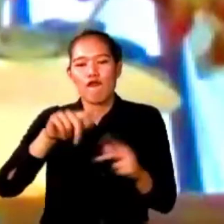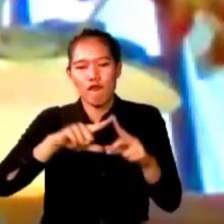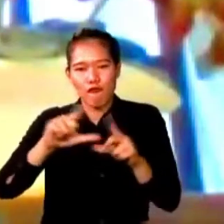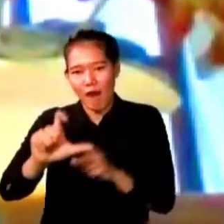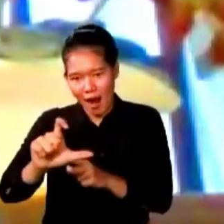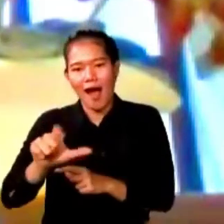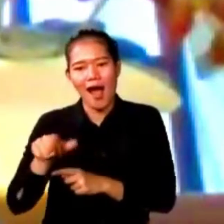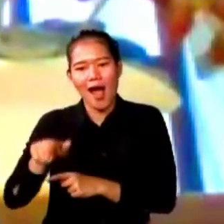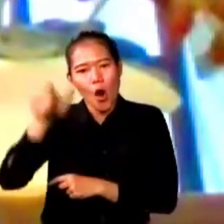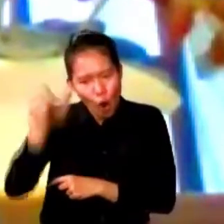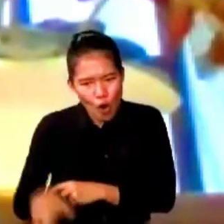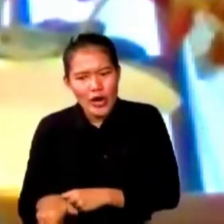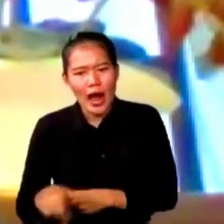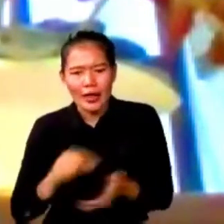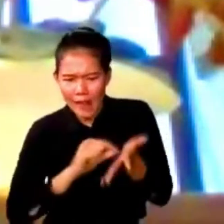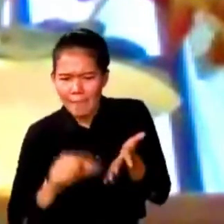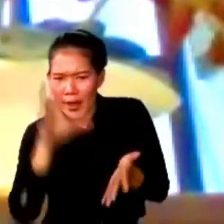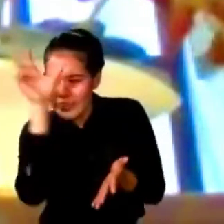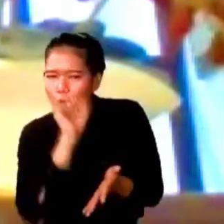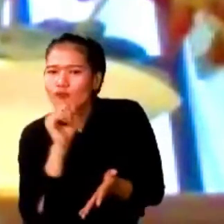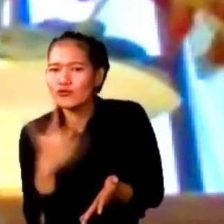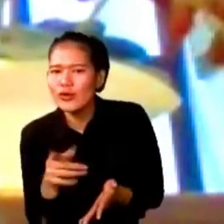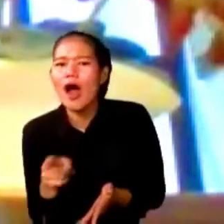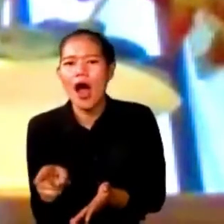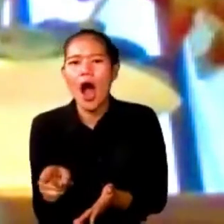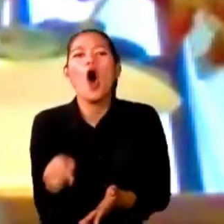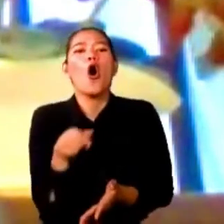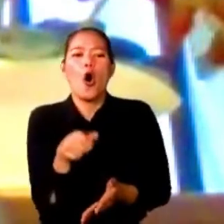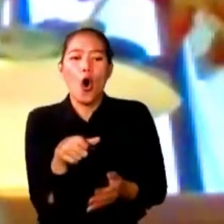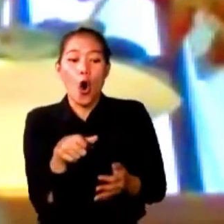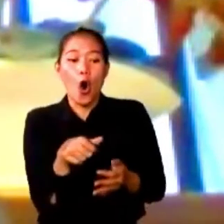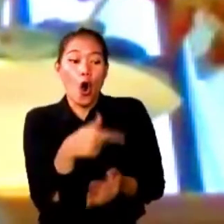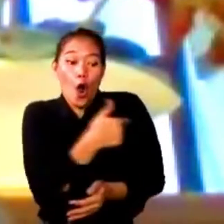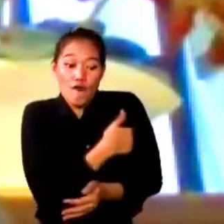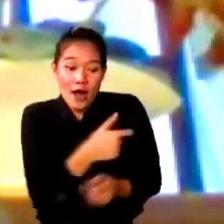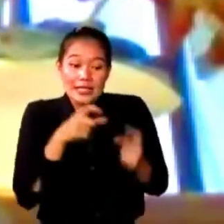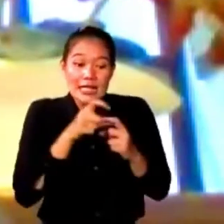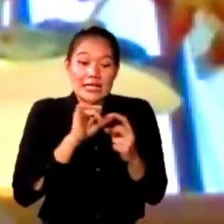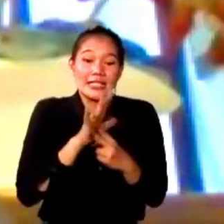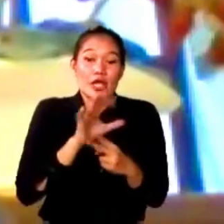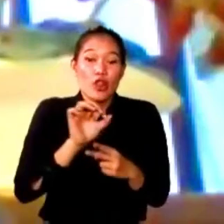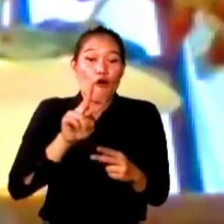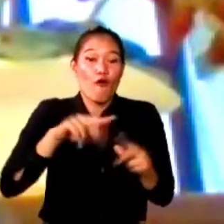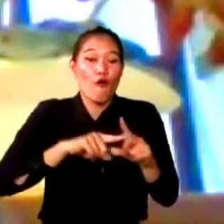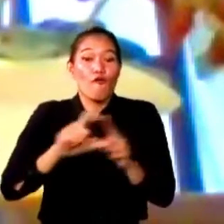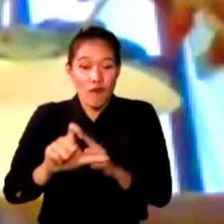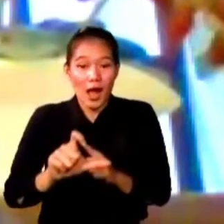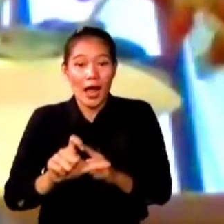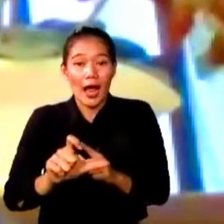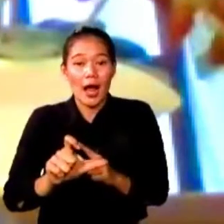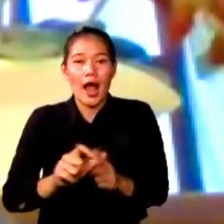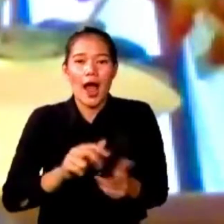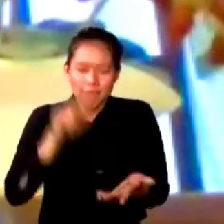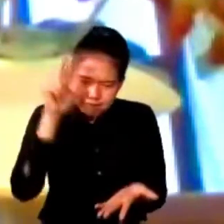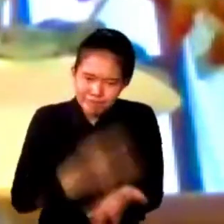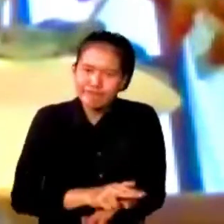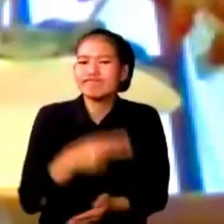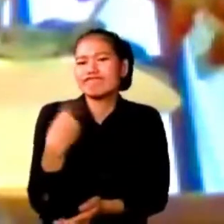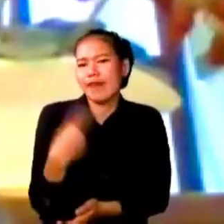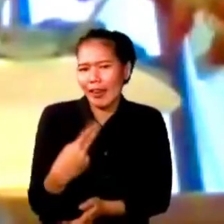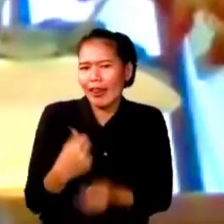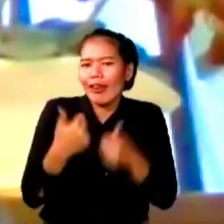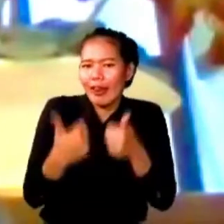jawaban untuk apa memuaskan dan juga Mengapa Hai orang pernah